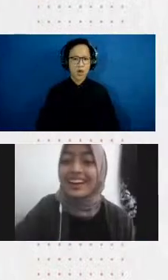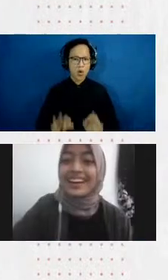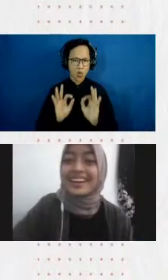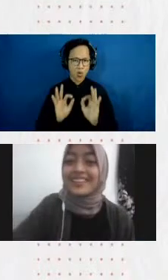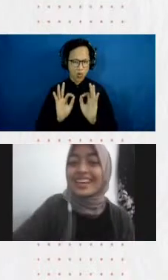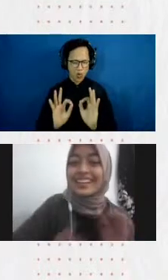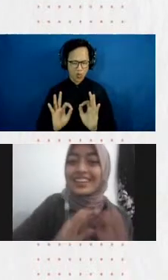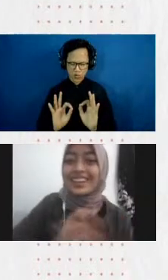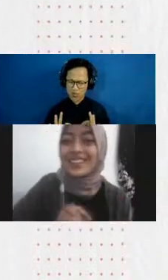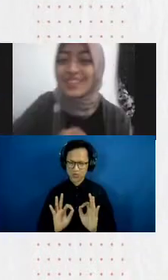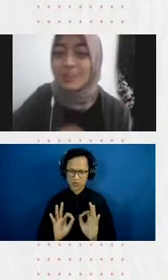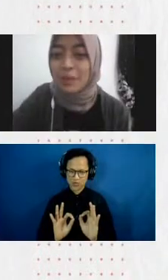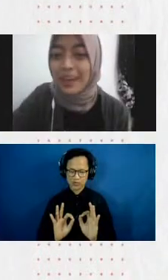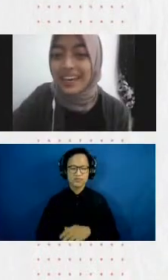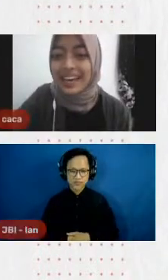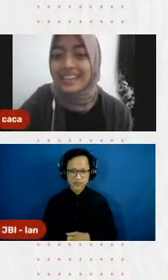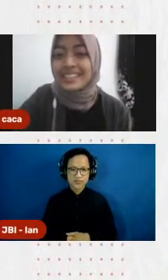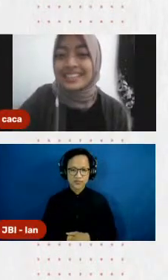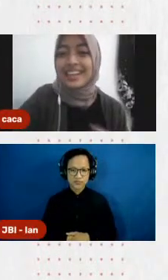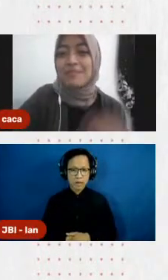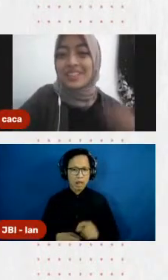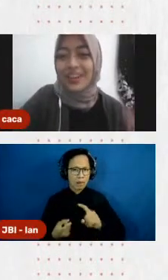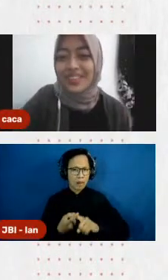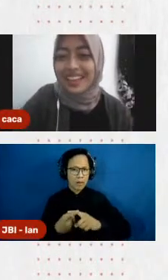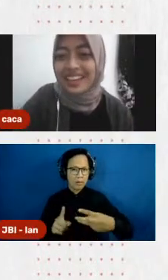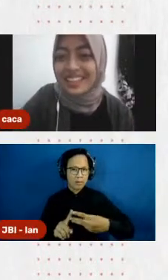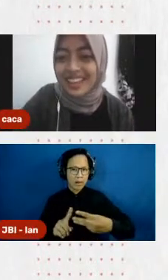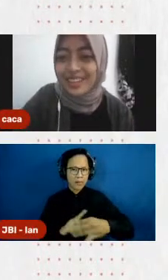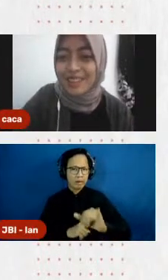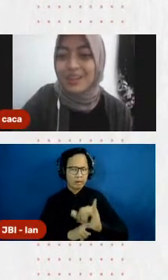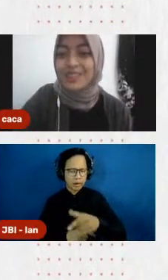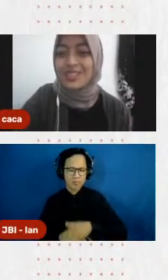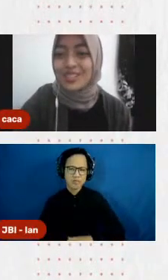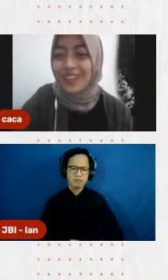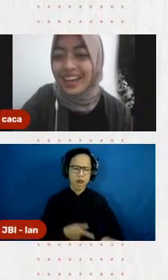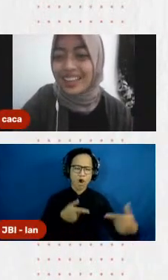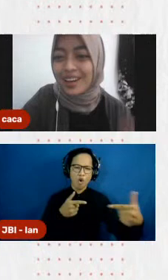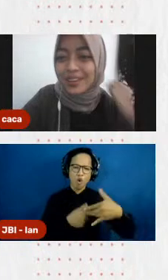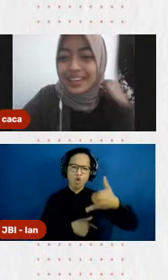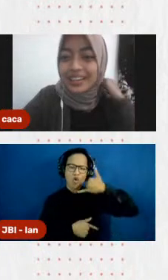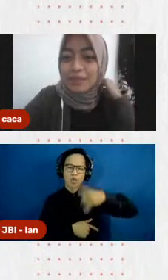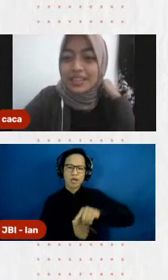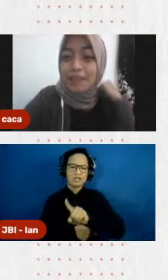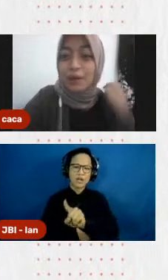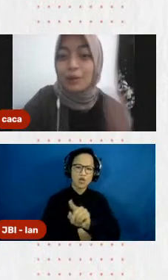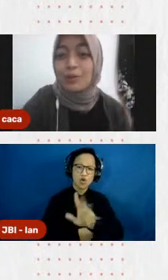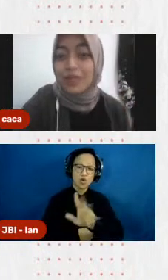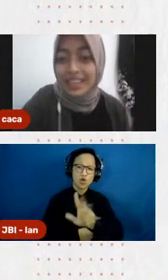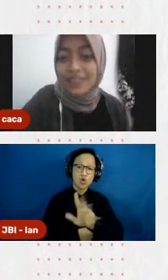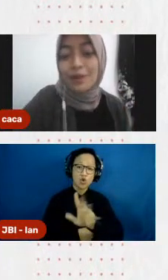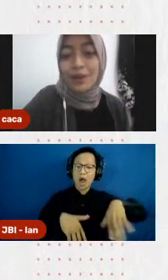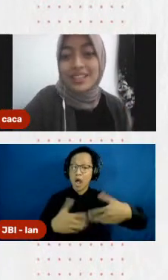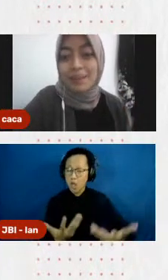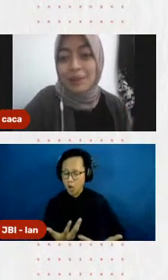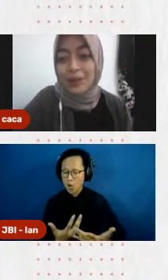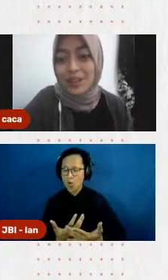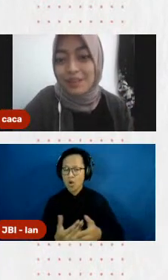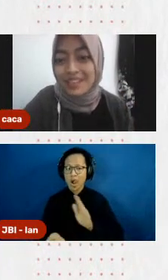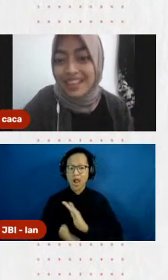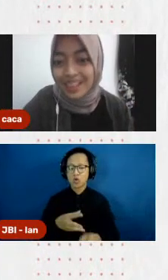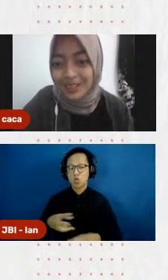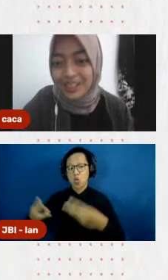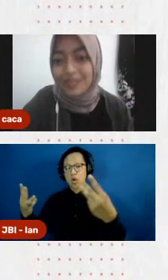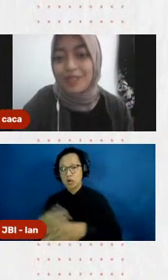Oke, wah, ingat tuh teman-teman BBI ya, caranya bisa kontak ke 157 atau bisa menghubungi nomor WhatsApp